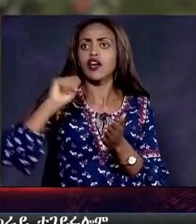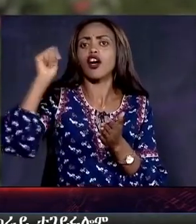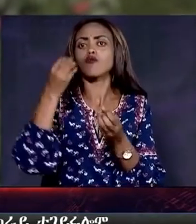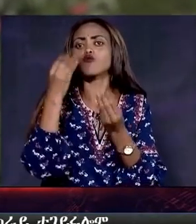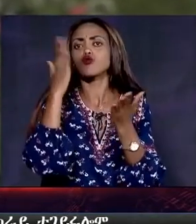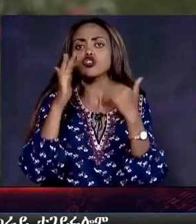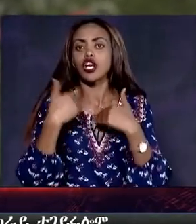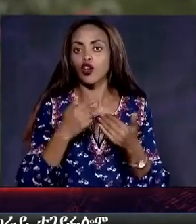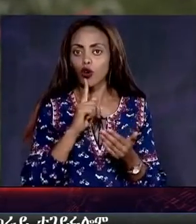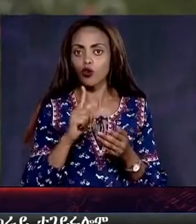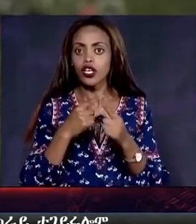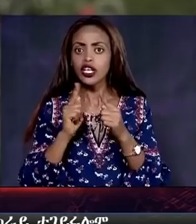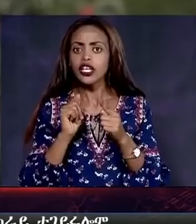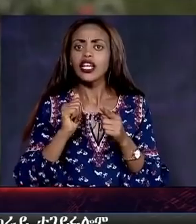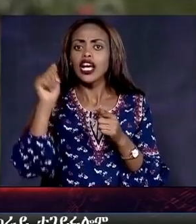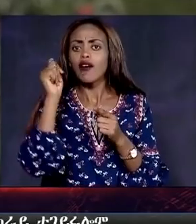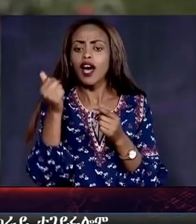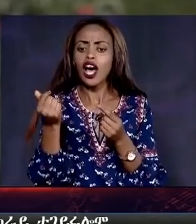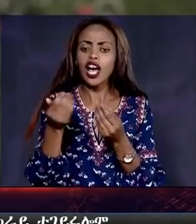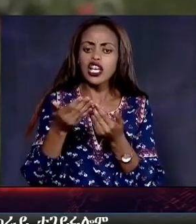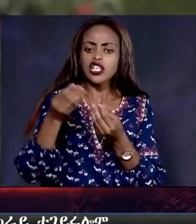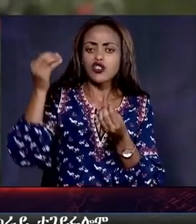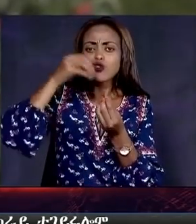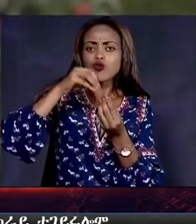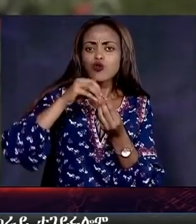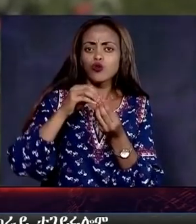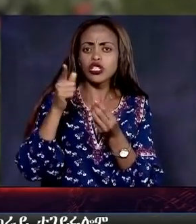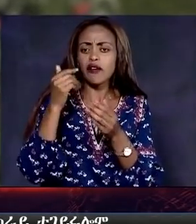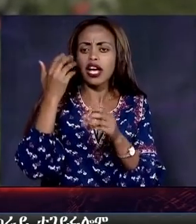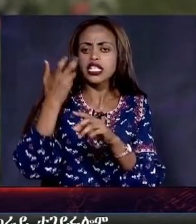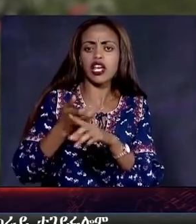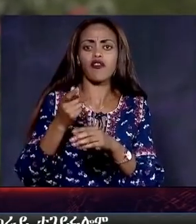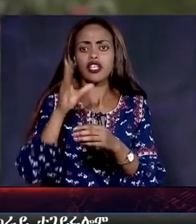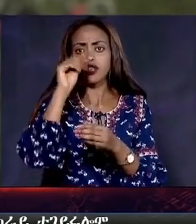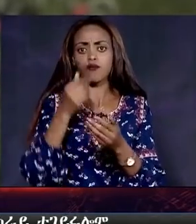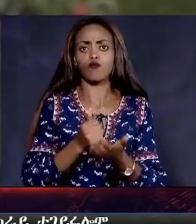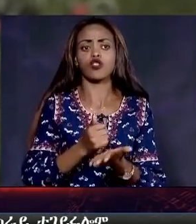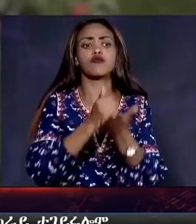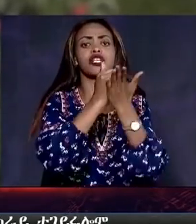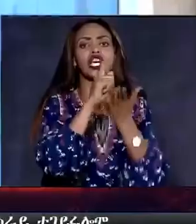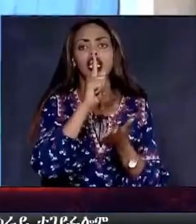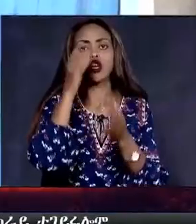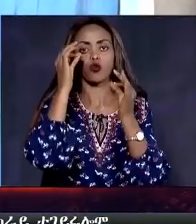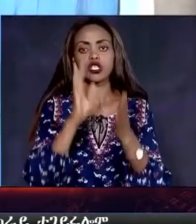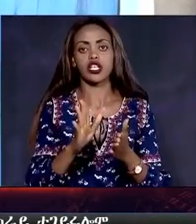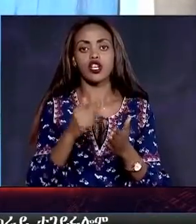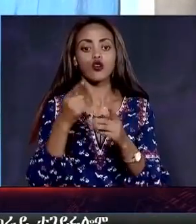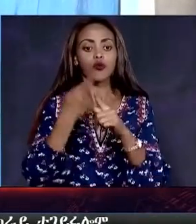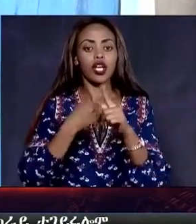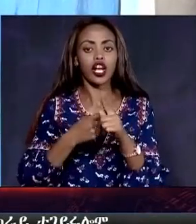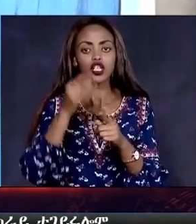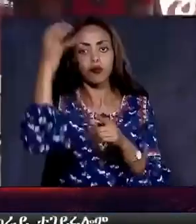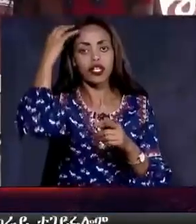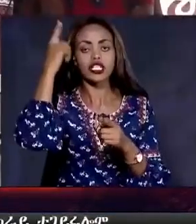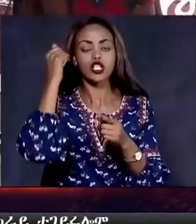ግን ካብኣ ዝገደዱ ሰባት ዜጋታት ኣሕዋትና ስለ ዝኾኑ ንዖም ንምሕጋዝ እዩ ዝወሰነት ማለት እዩ እቶም ተኻረይቲ